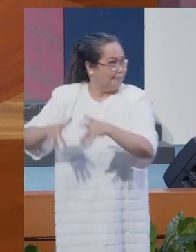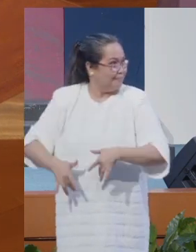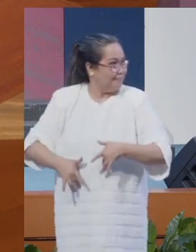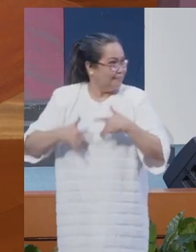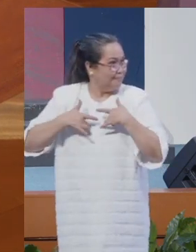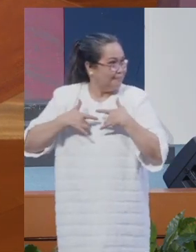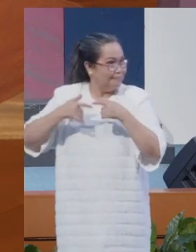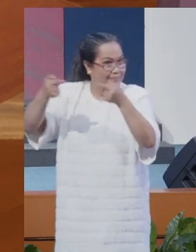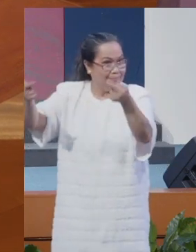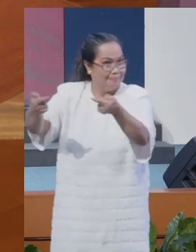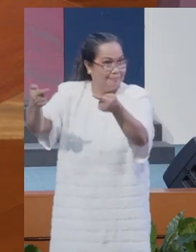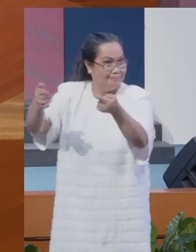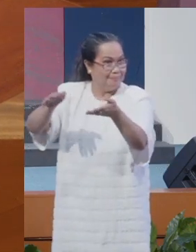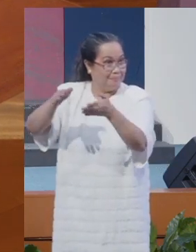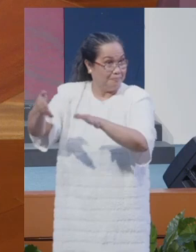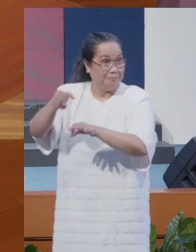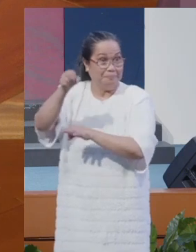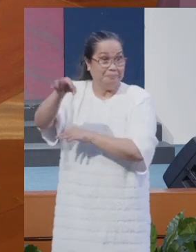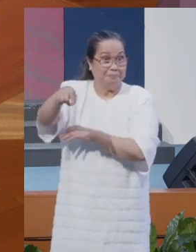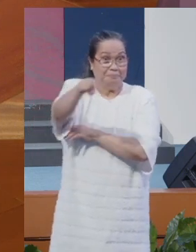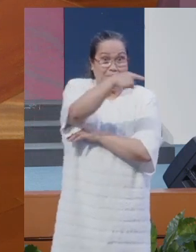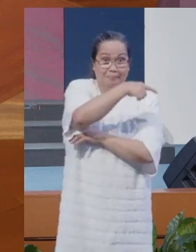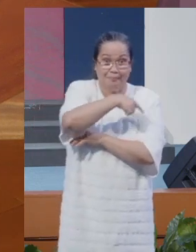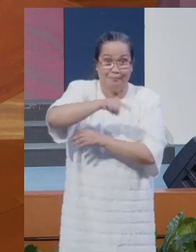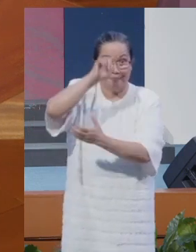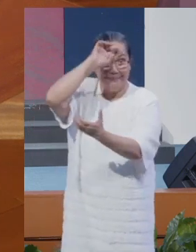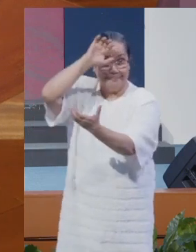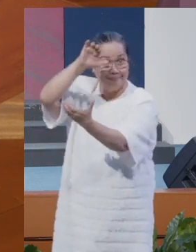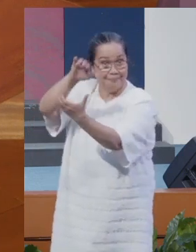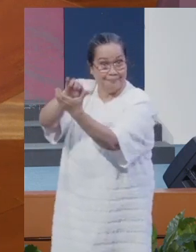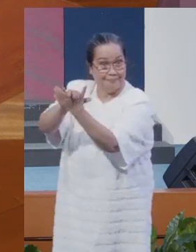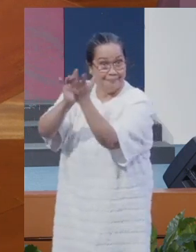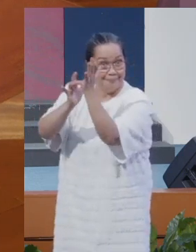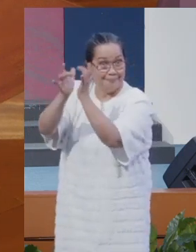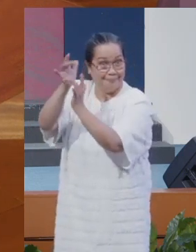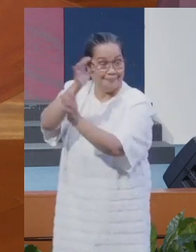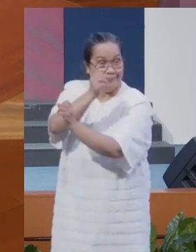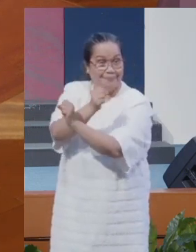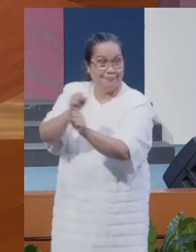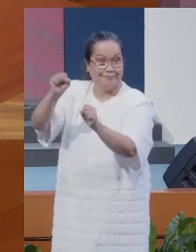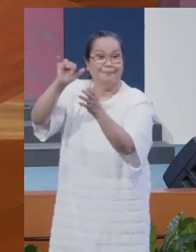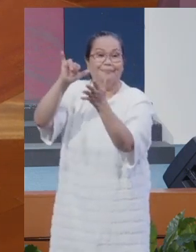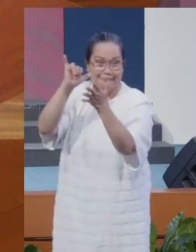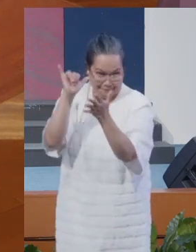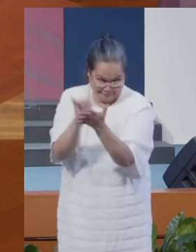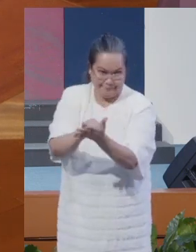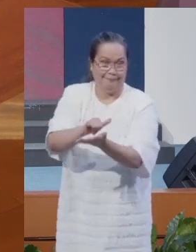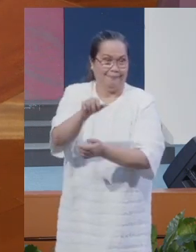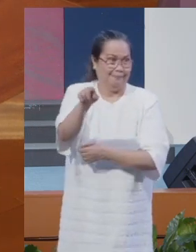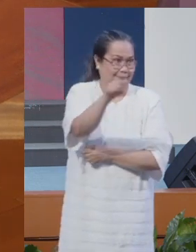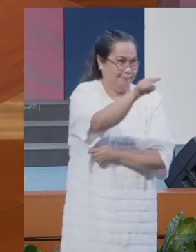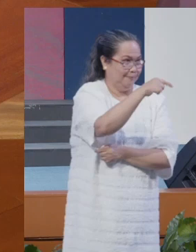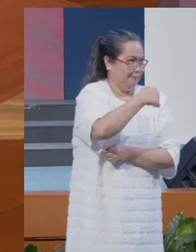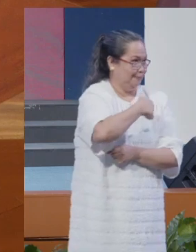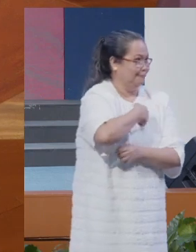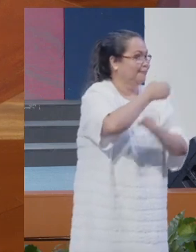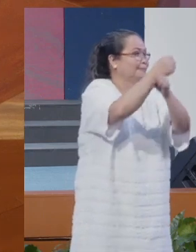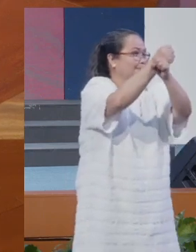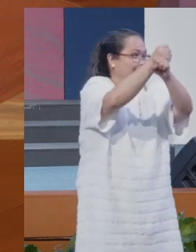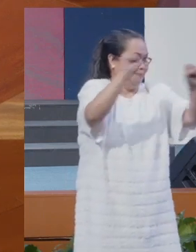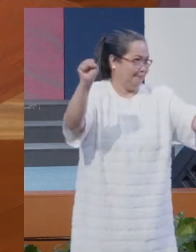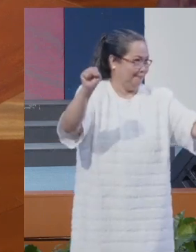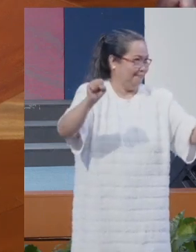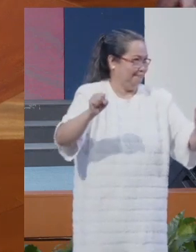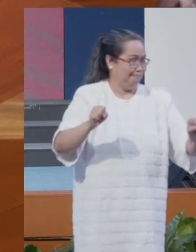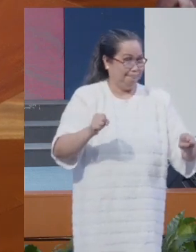sinless death. Kapag tayo nanampalataya na sa ginawa na ni Jesus sa atin, doon tayo maliligtas. Mahirap talagang